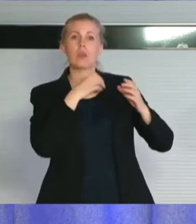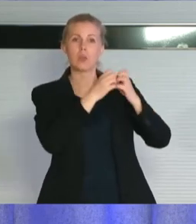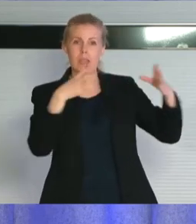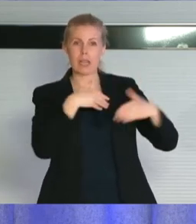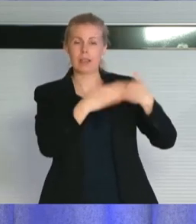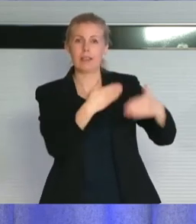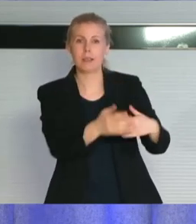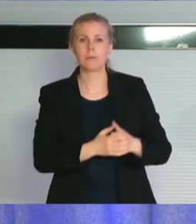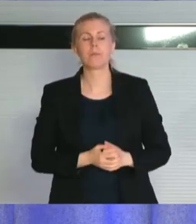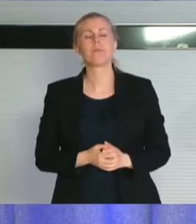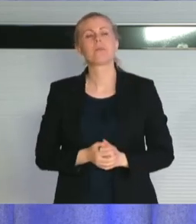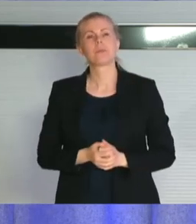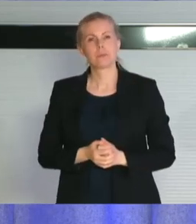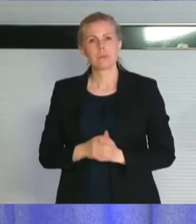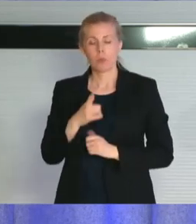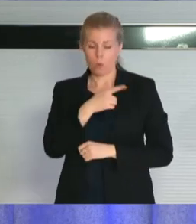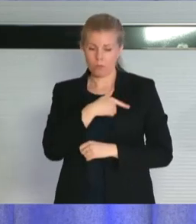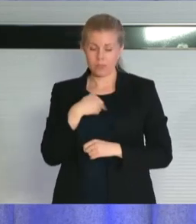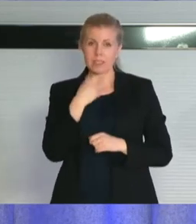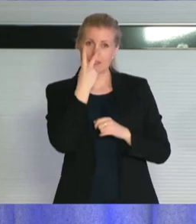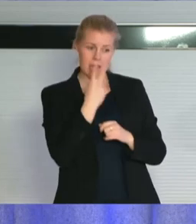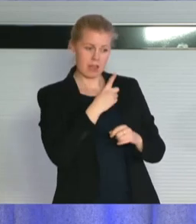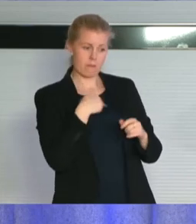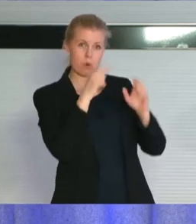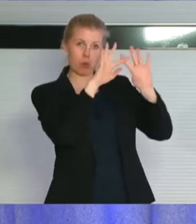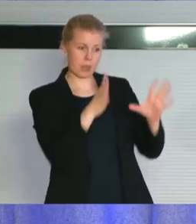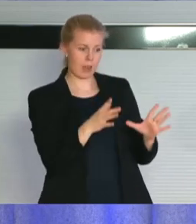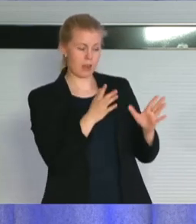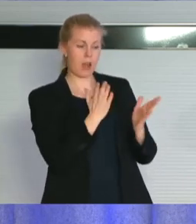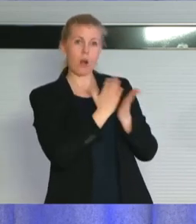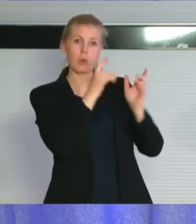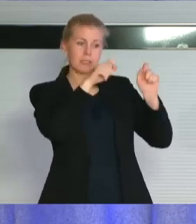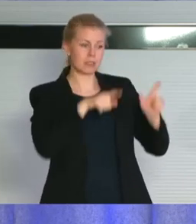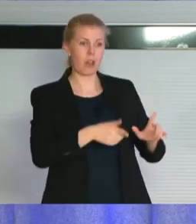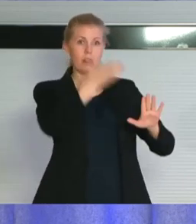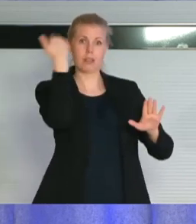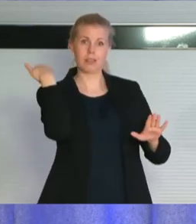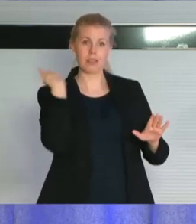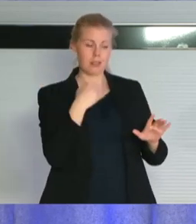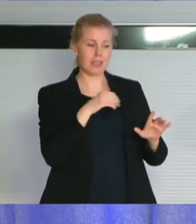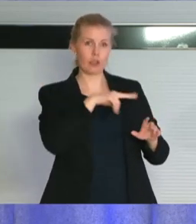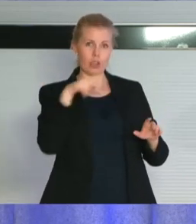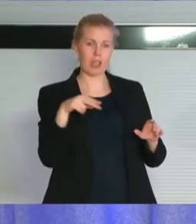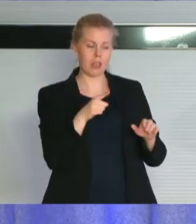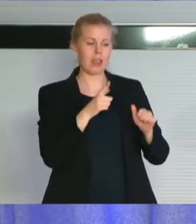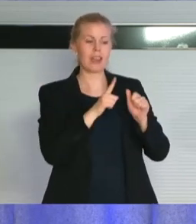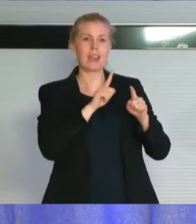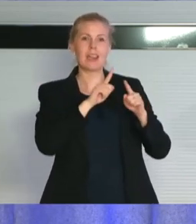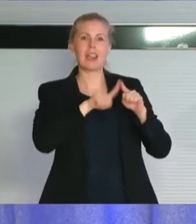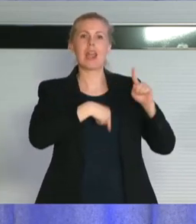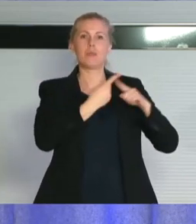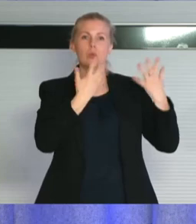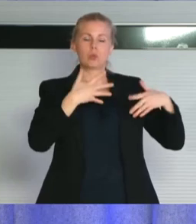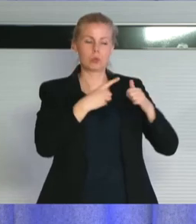Vi finner ved vår kjøring i modellene at vi i starten på epidemien i Norge hadde et reproduksjonstall på